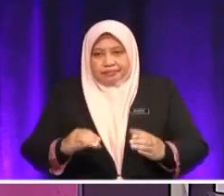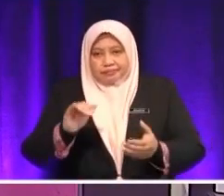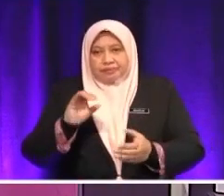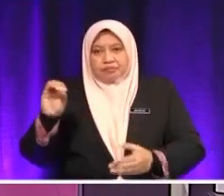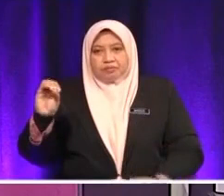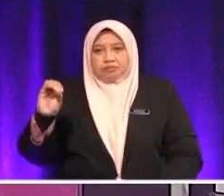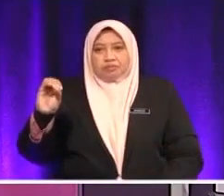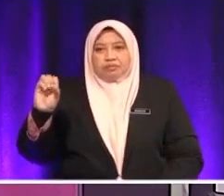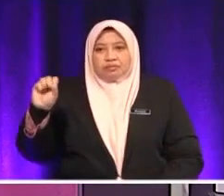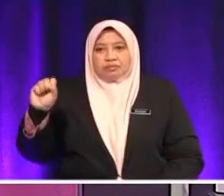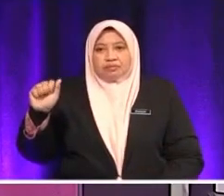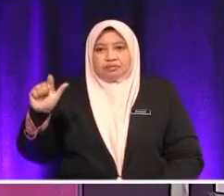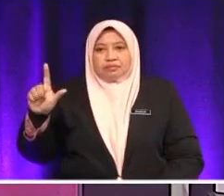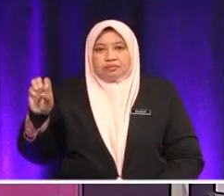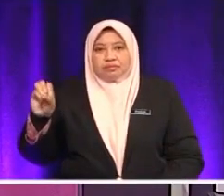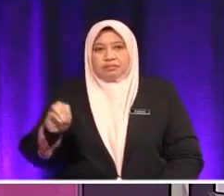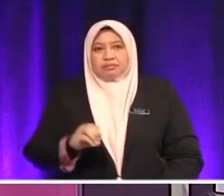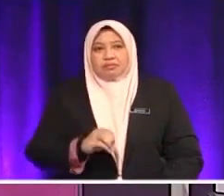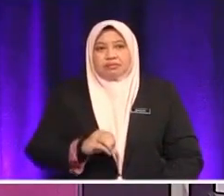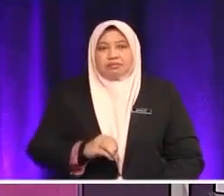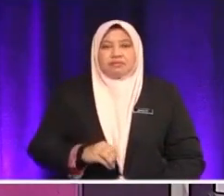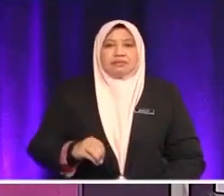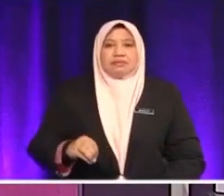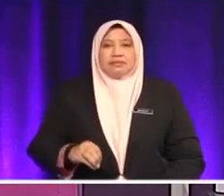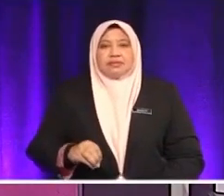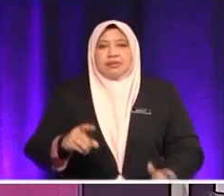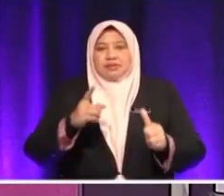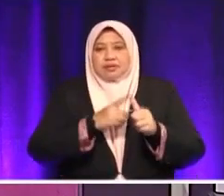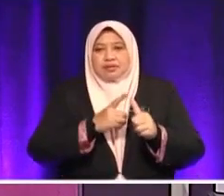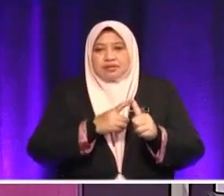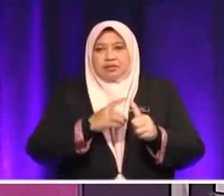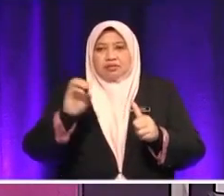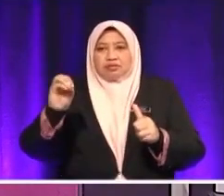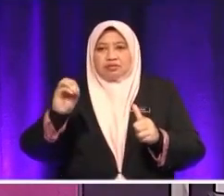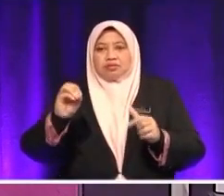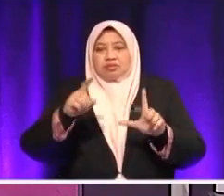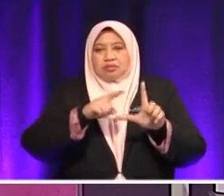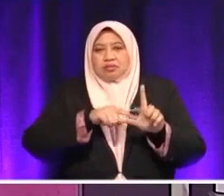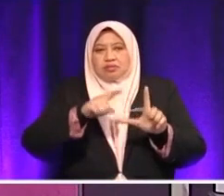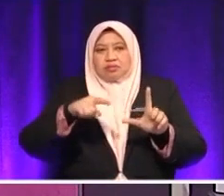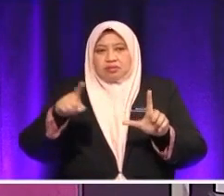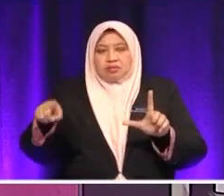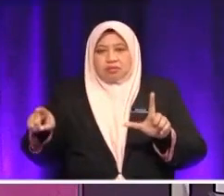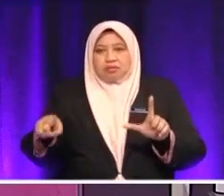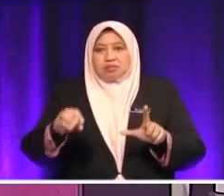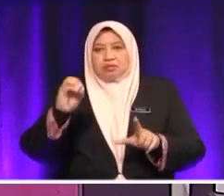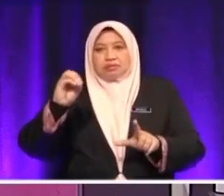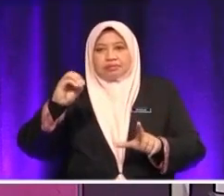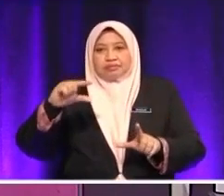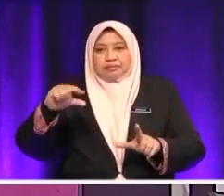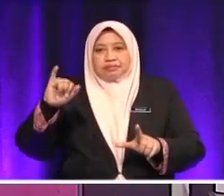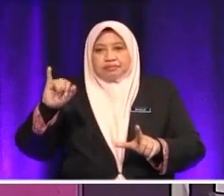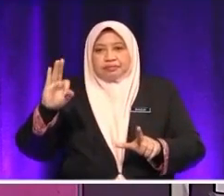mana adalah kekerapan longgokan jadi bila ada data